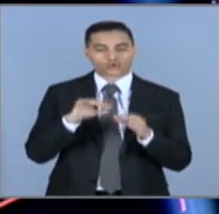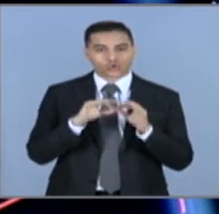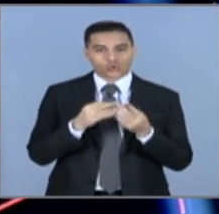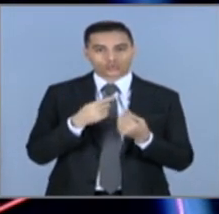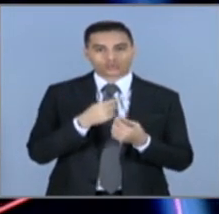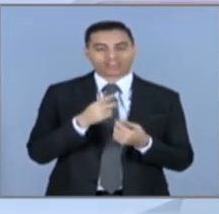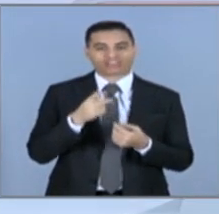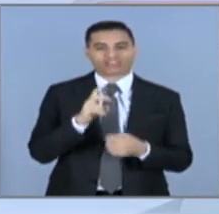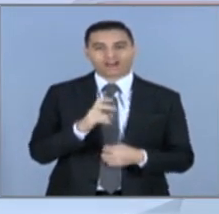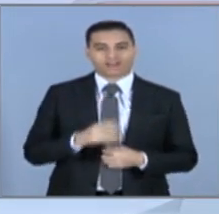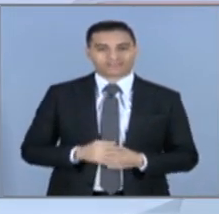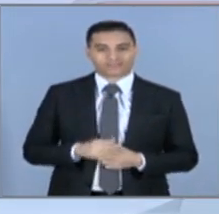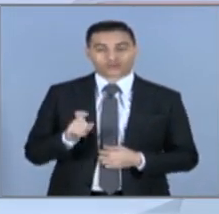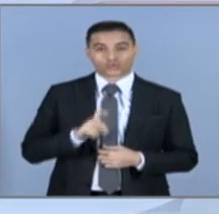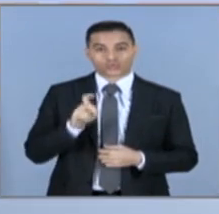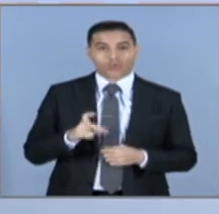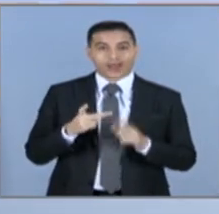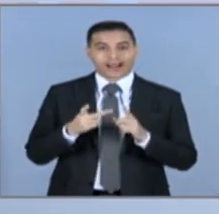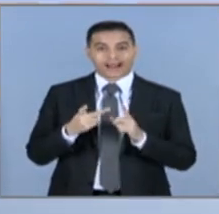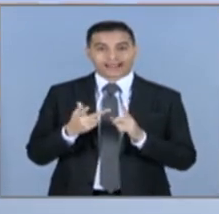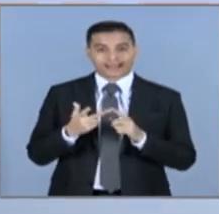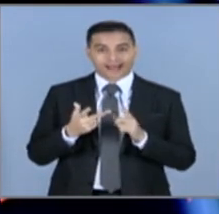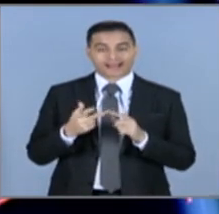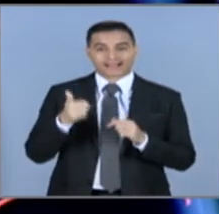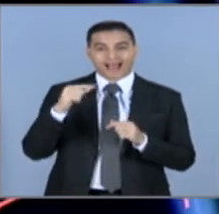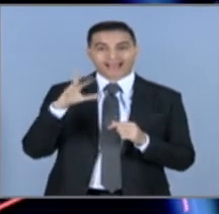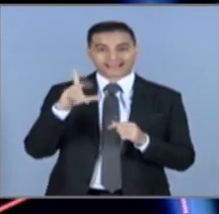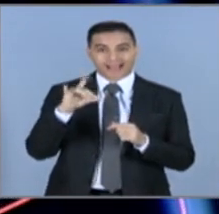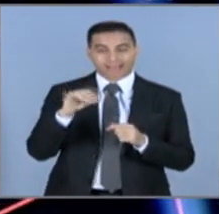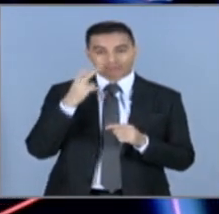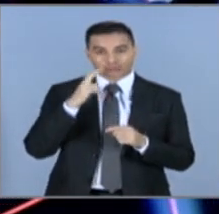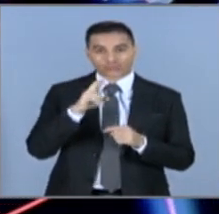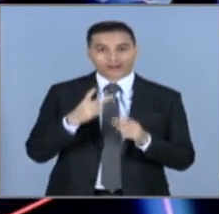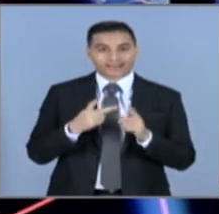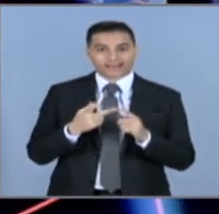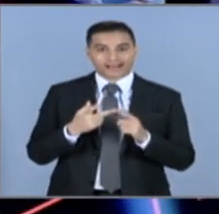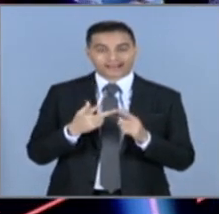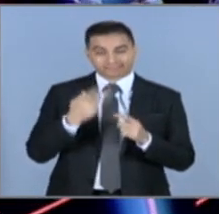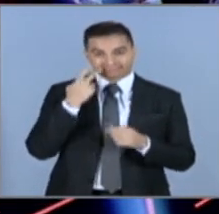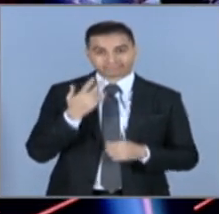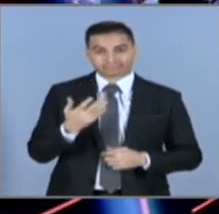120 عيلة طه. السؤال الثالث، أدهم الحمادي.